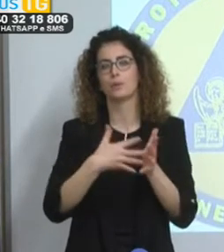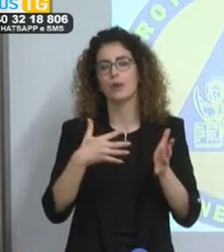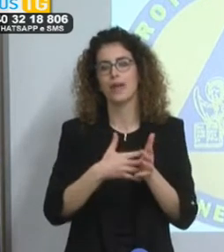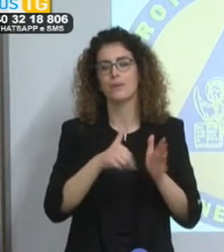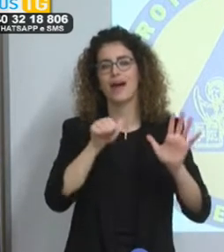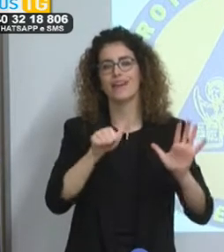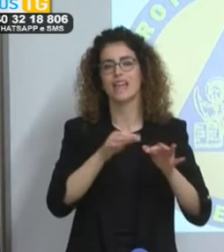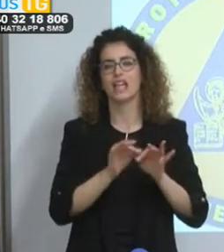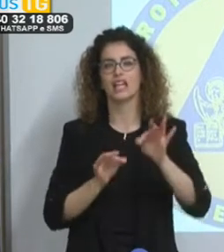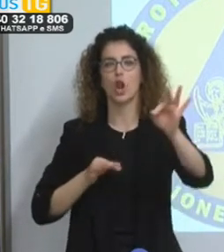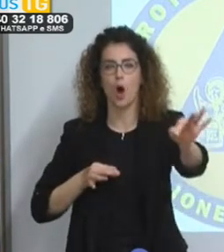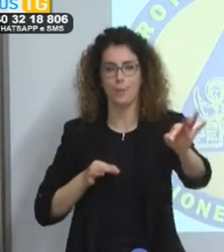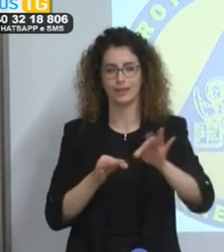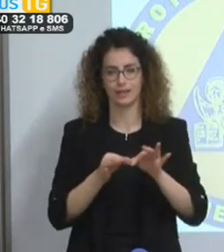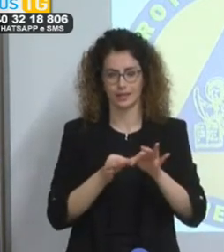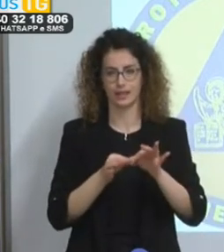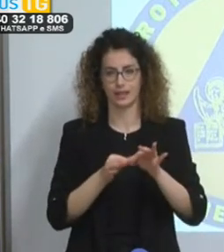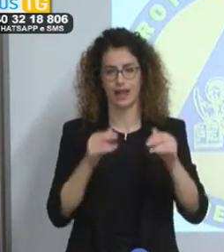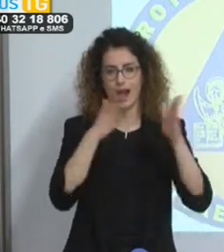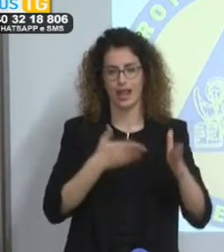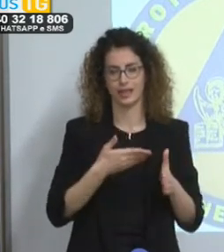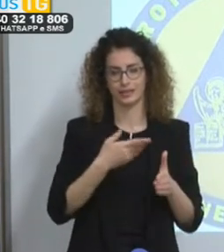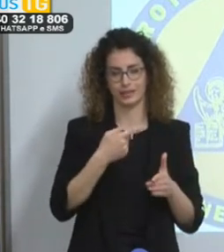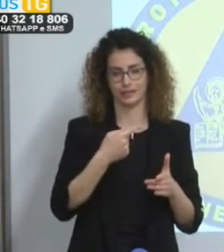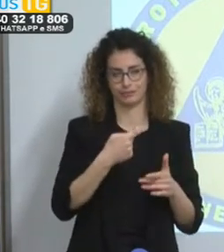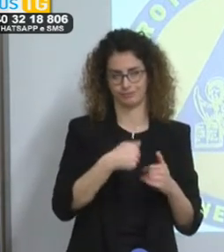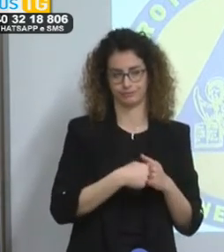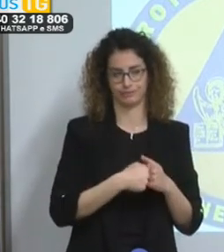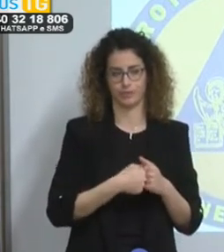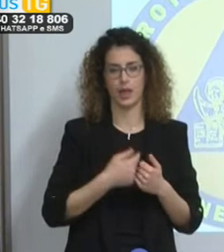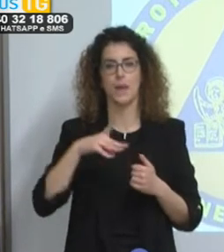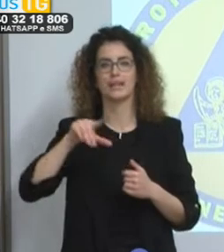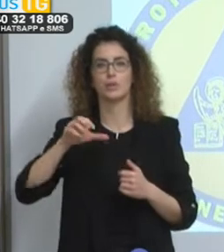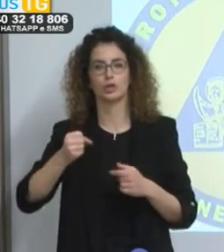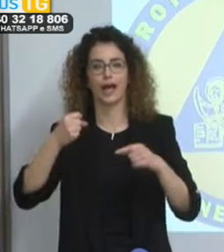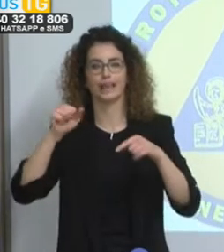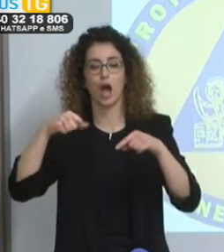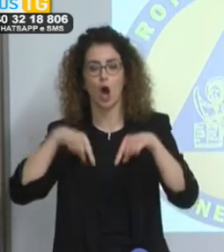questa sono 6 km. Pedemontana è la più grande opera oggi in cantiere in Italia,